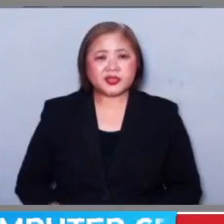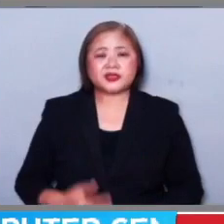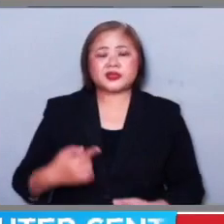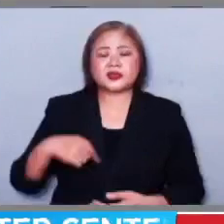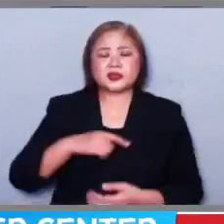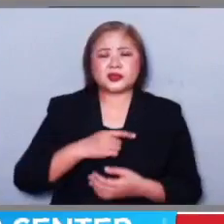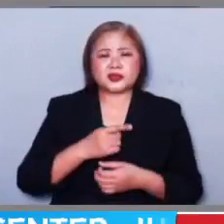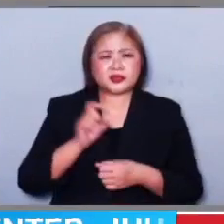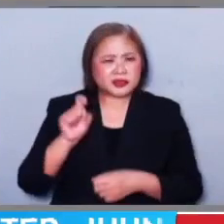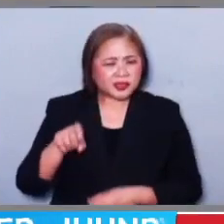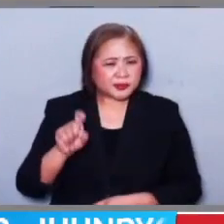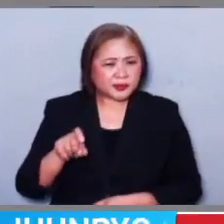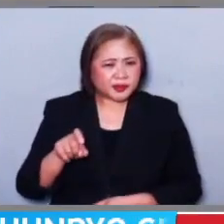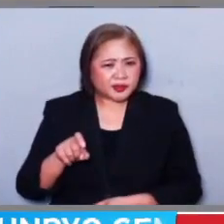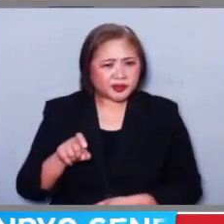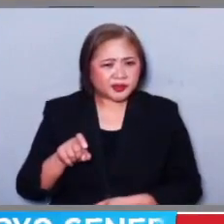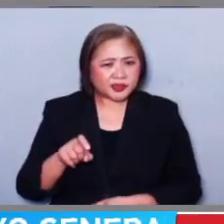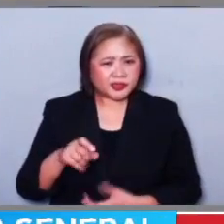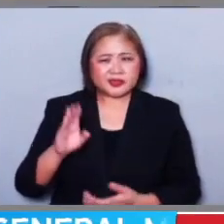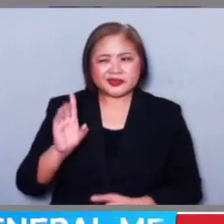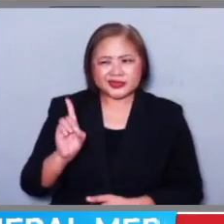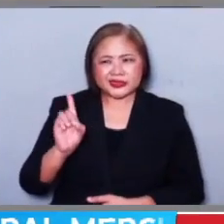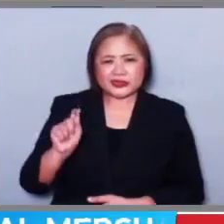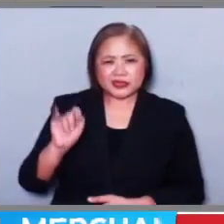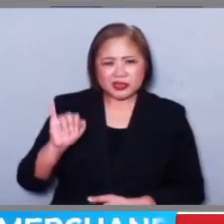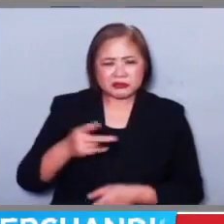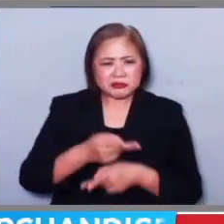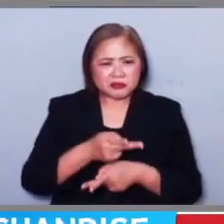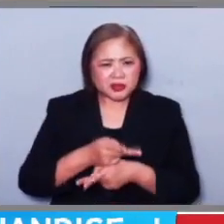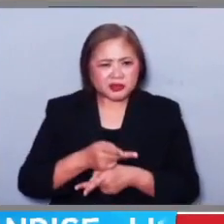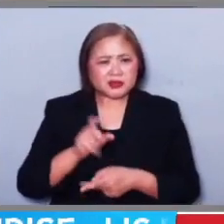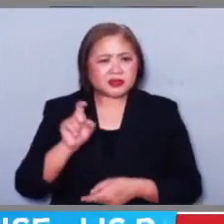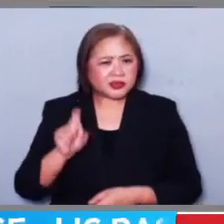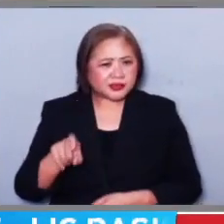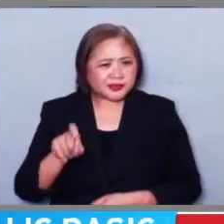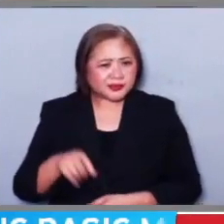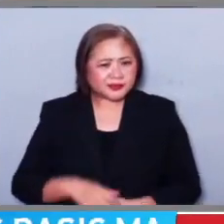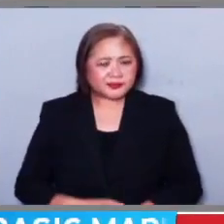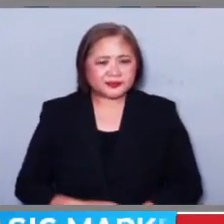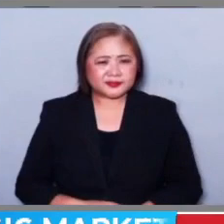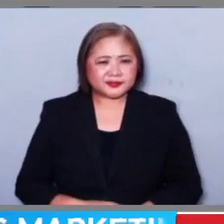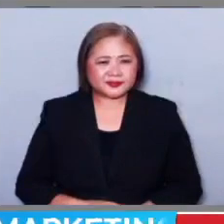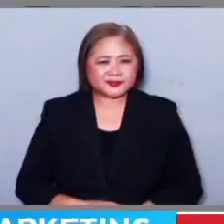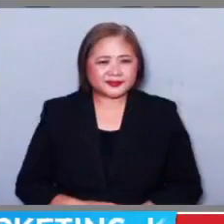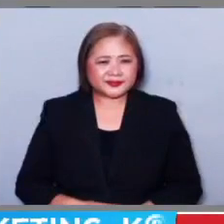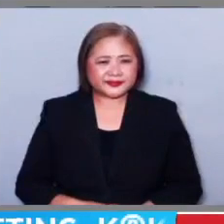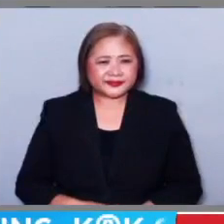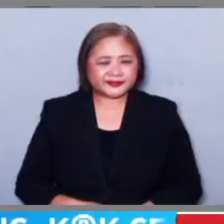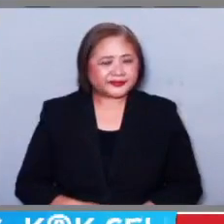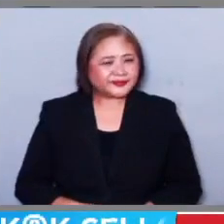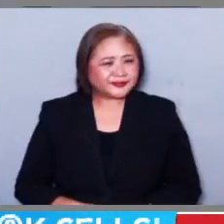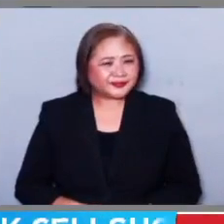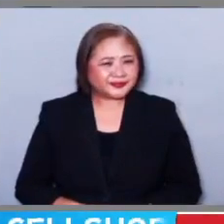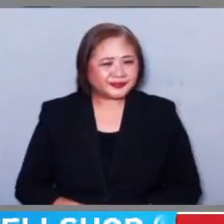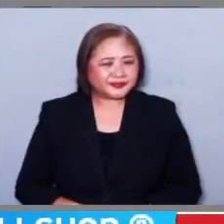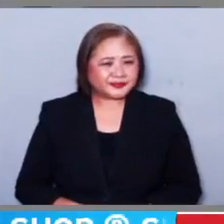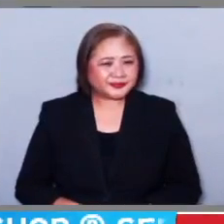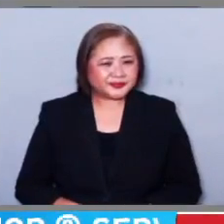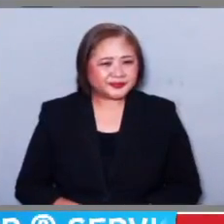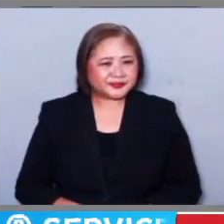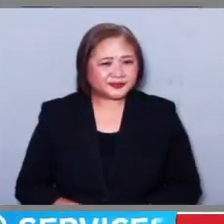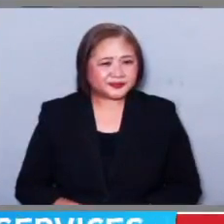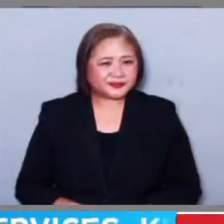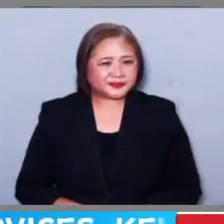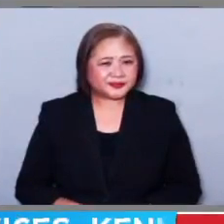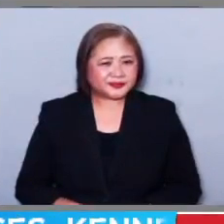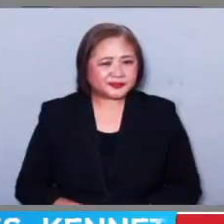yung DTI pa lang, pagtato ng manok, ayan na, namuhuli na. Ngayon sa tagal lang, isang taon lang, hindi pa kumikis yung